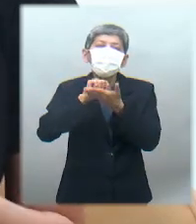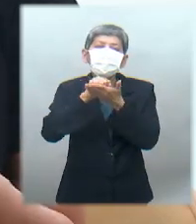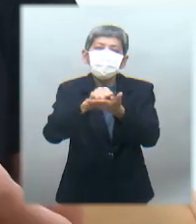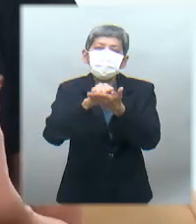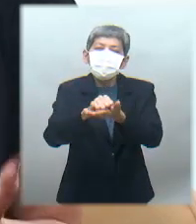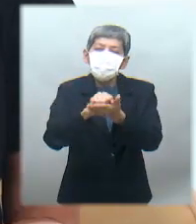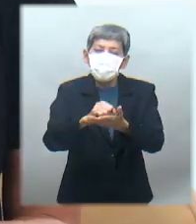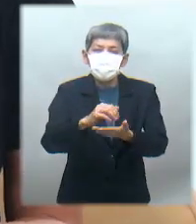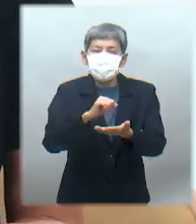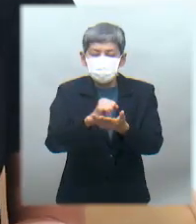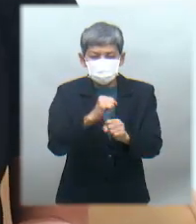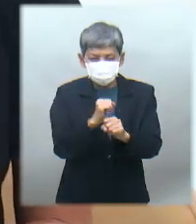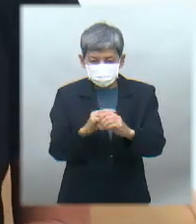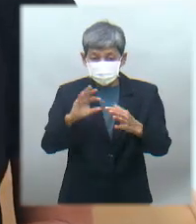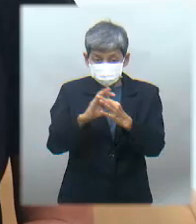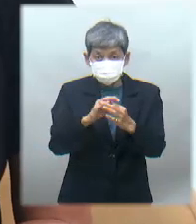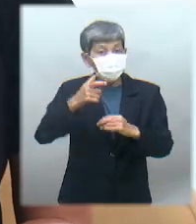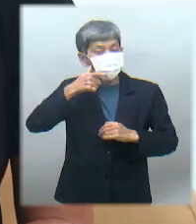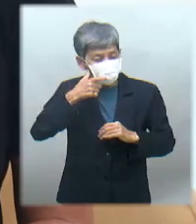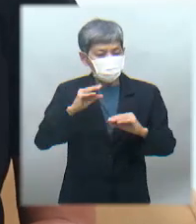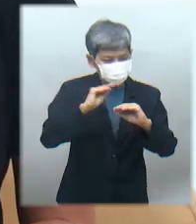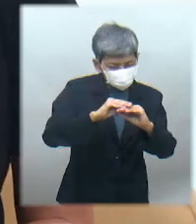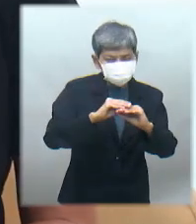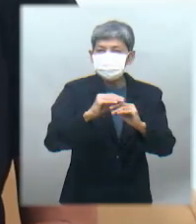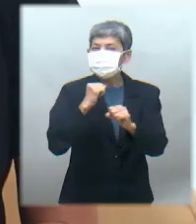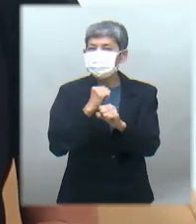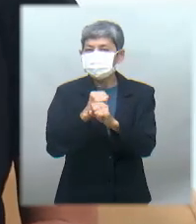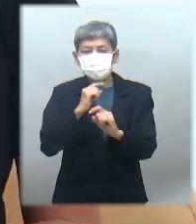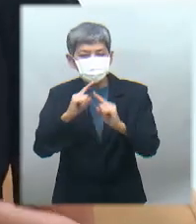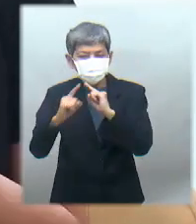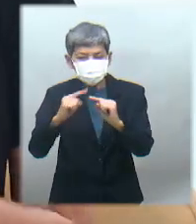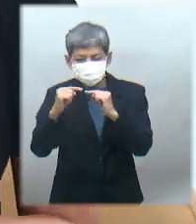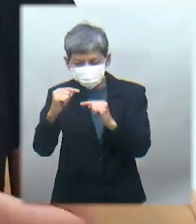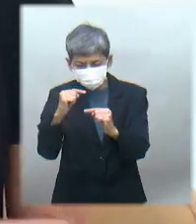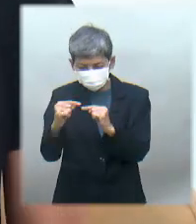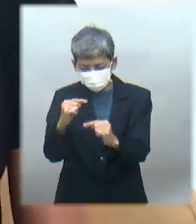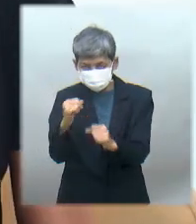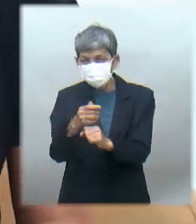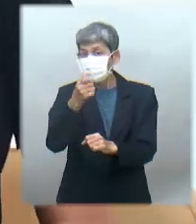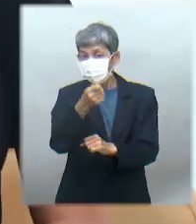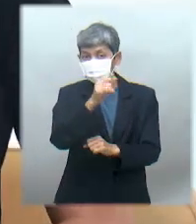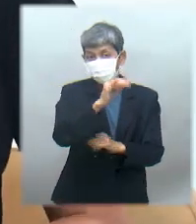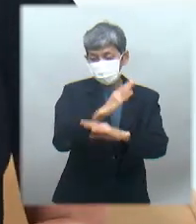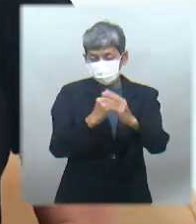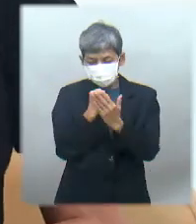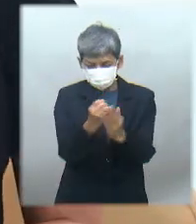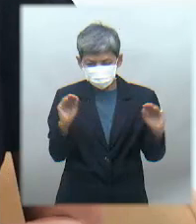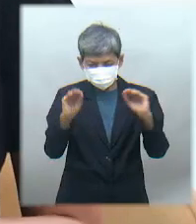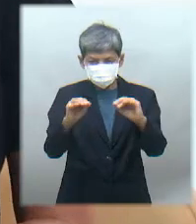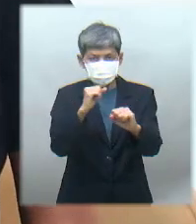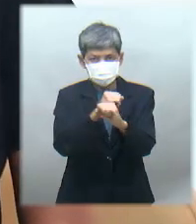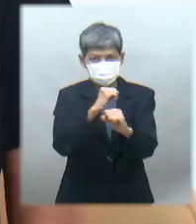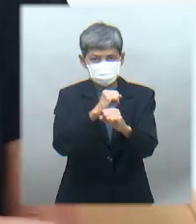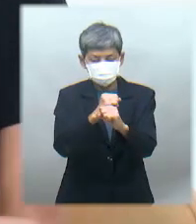ที่เหมือนเราเสิรบในเรของ Call Centerแล้ทำเรื่ของ Chat Managementด้เราใช้ AI กัคนวิการมาช่วยในการ